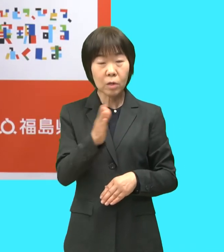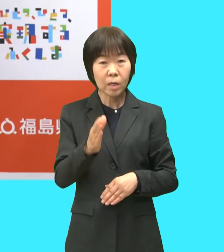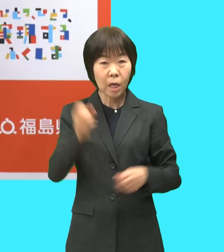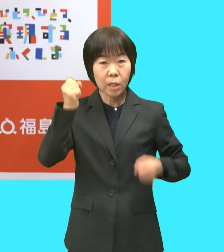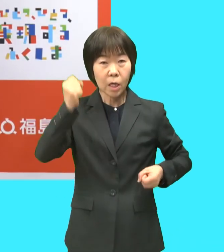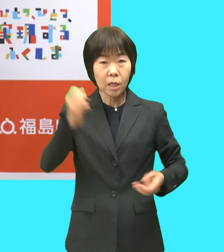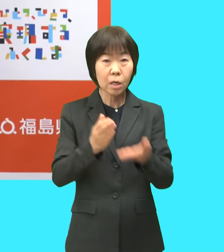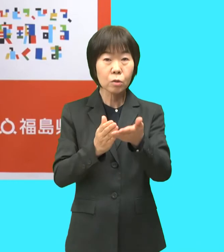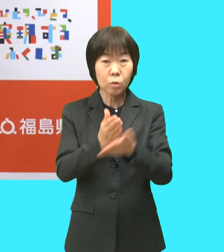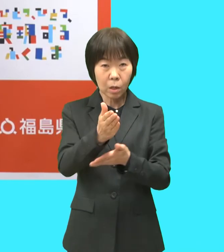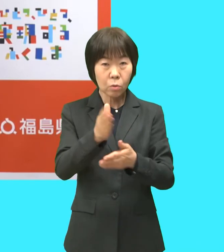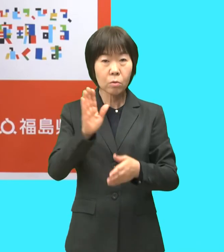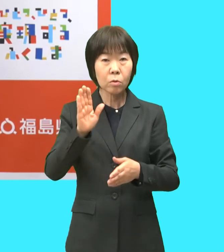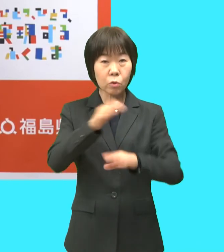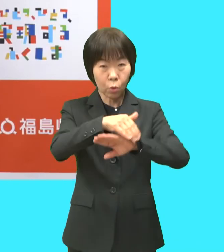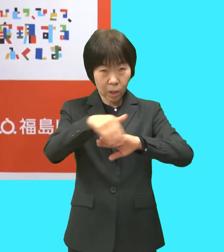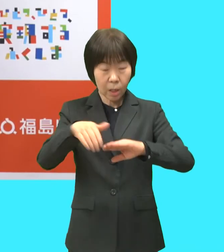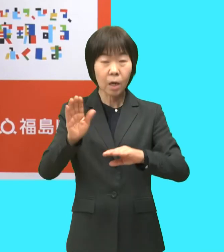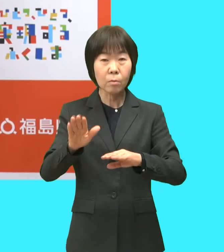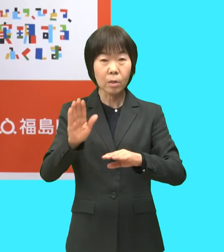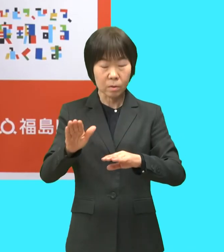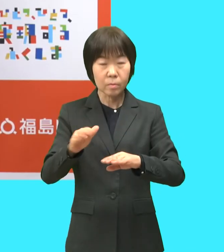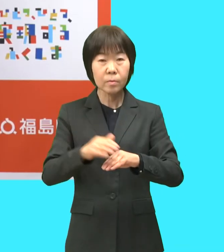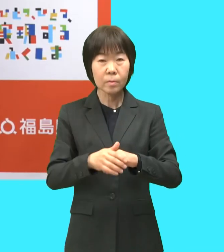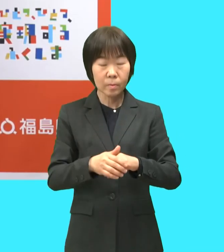レーありますけれど、予定されてますけれども、